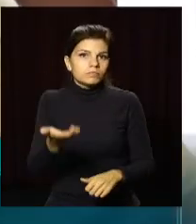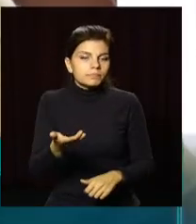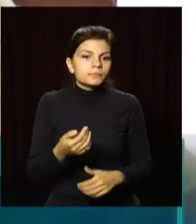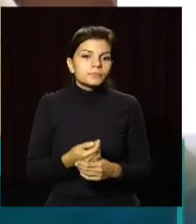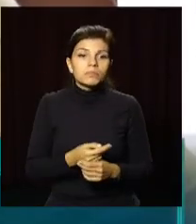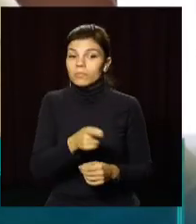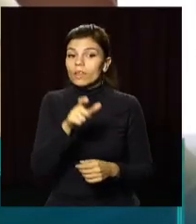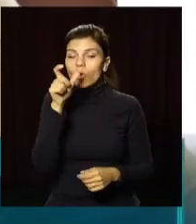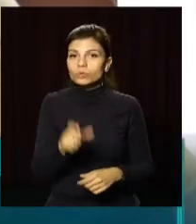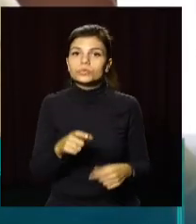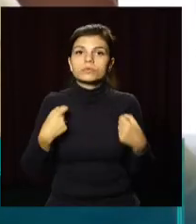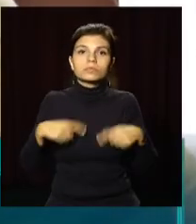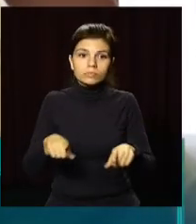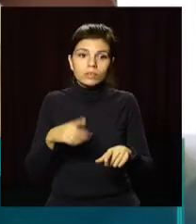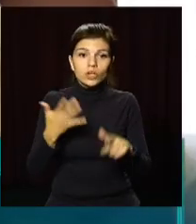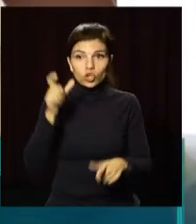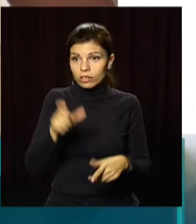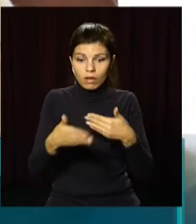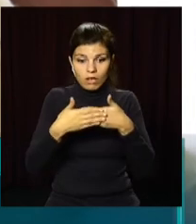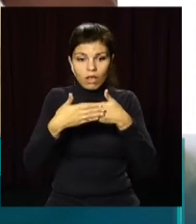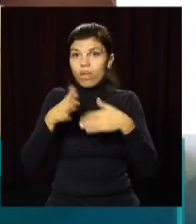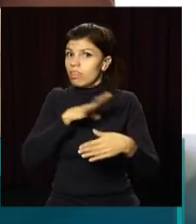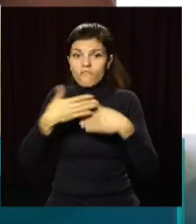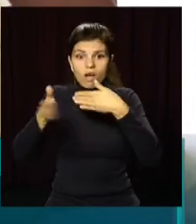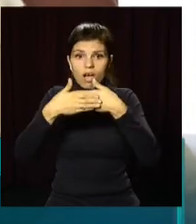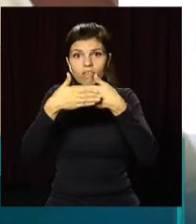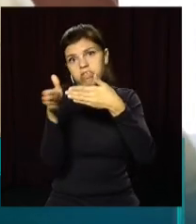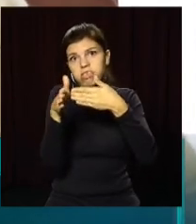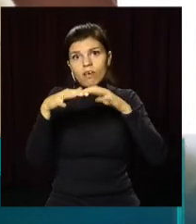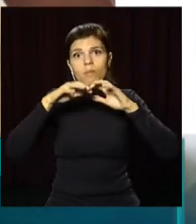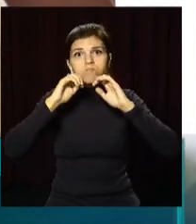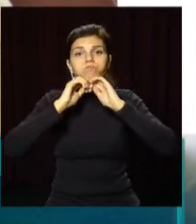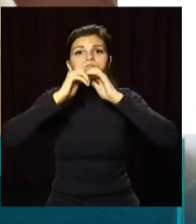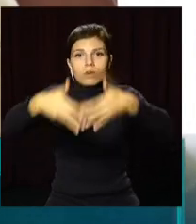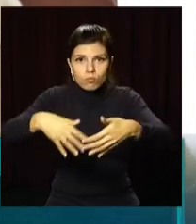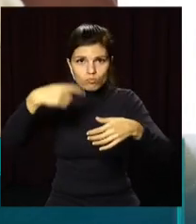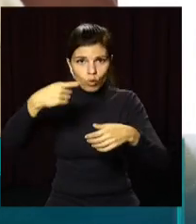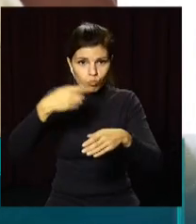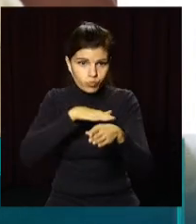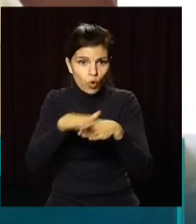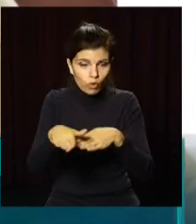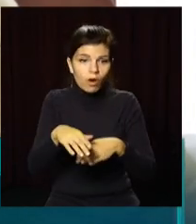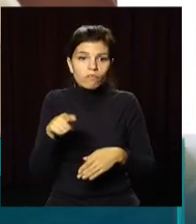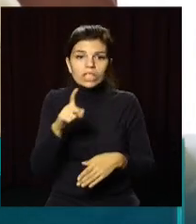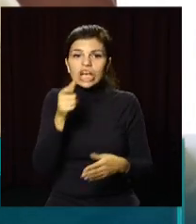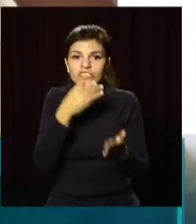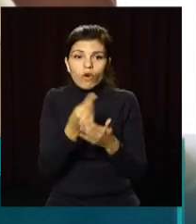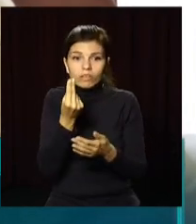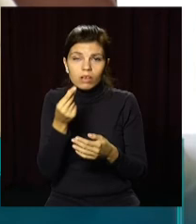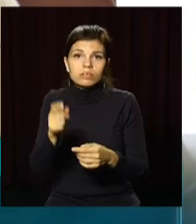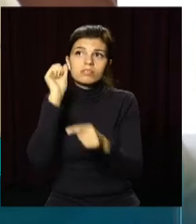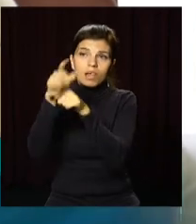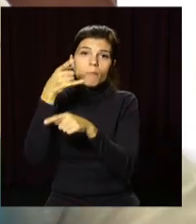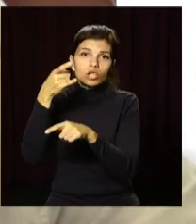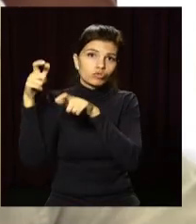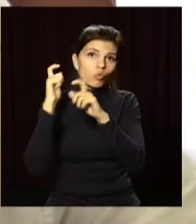правило, самостійно. Коли вже двері не закривається, мусор, знову-таки повторюсь, вивалюється просто в під'їзд. Вони за свої собственні гроші заказують